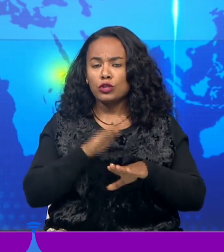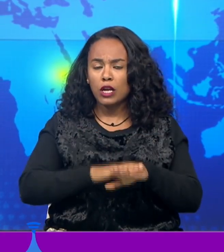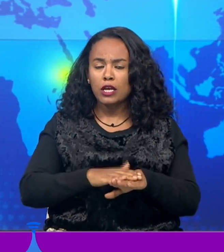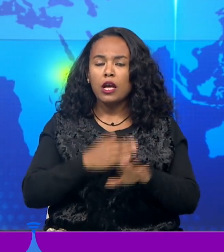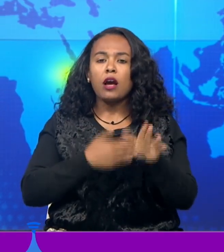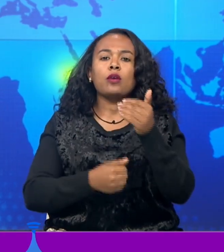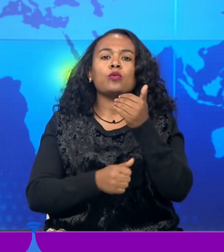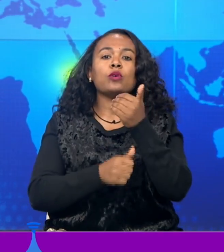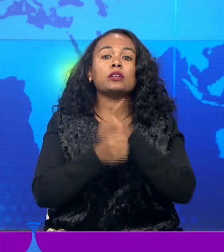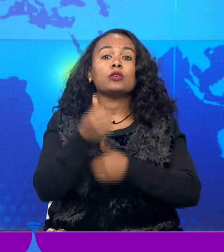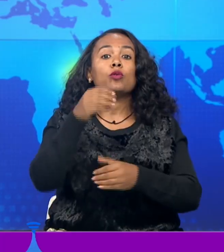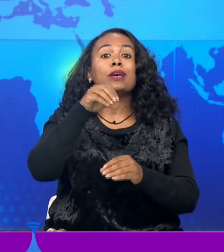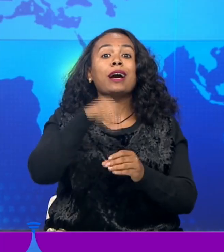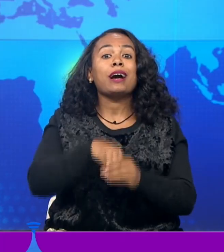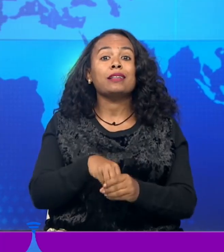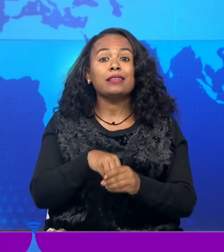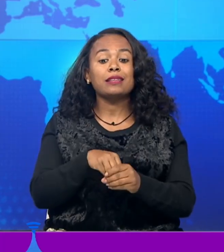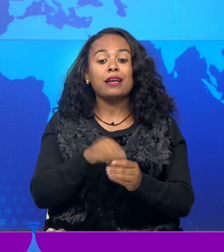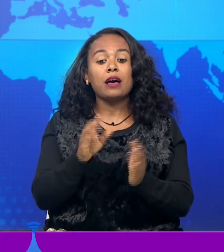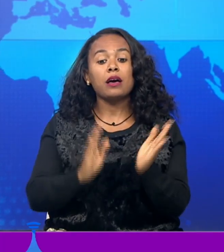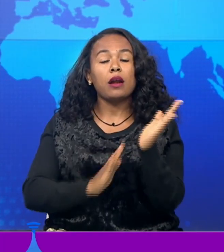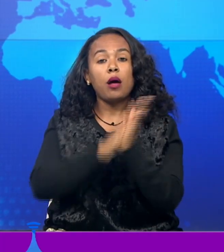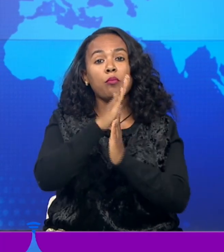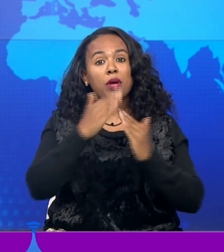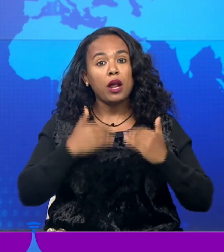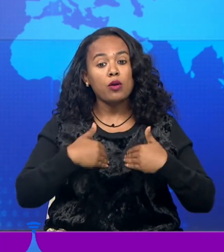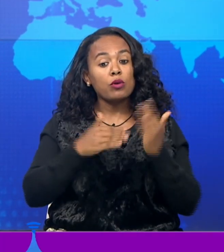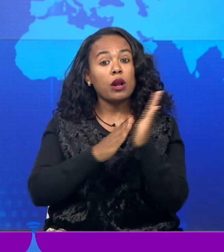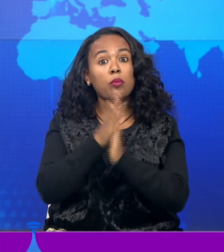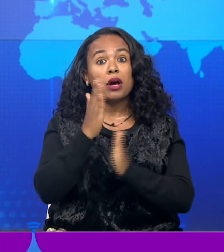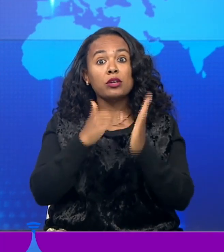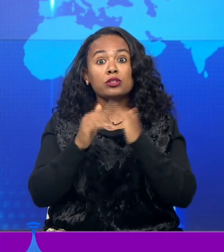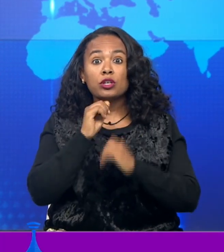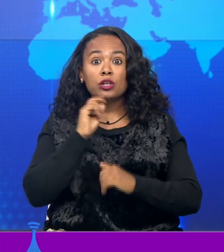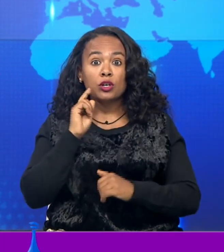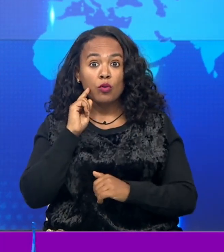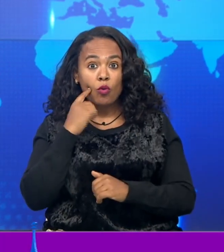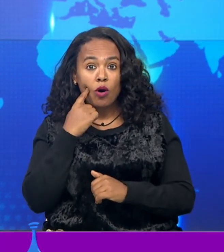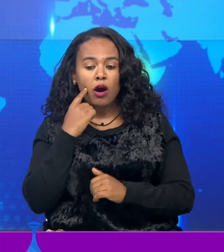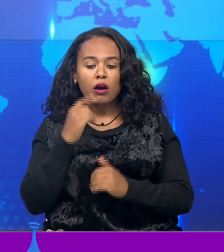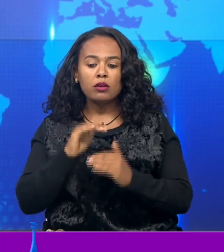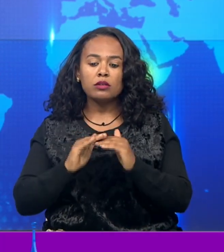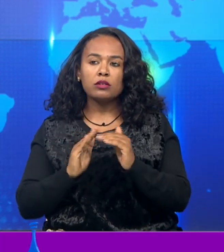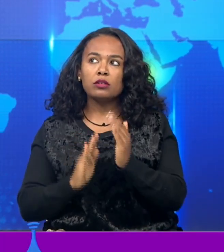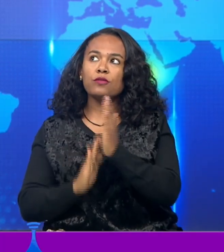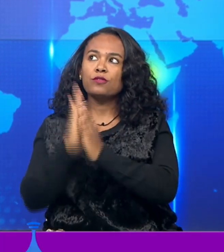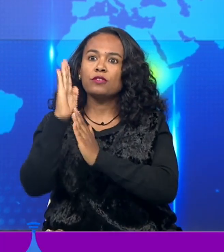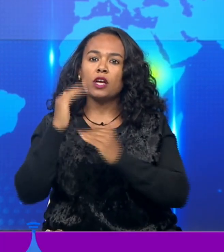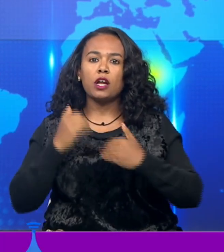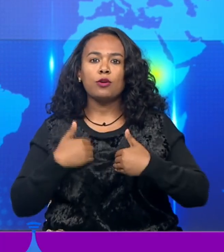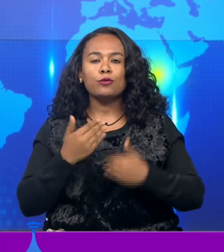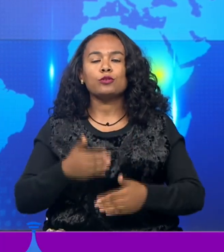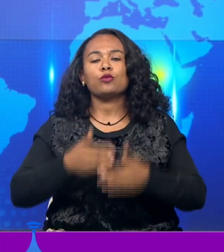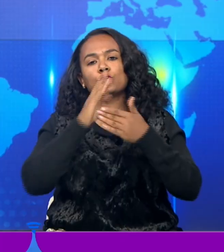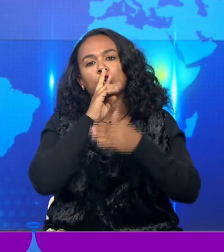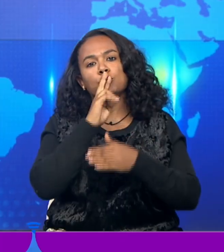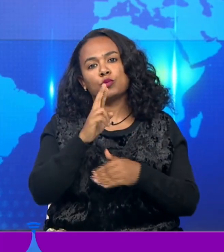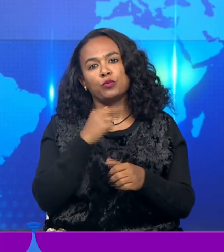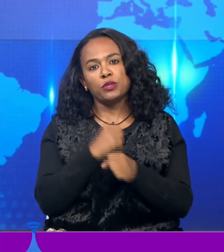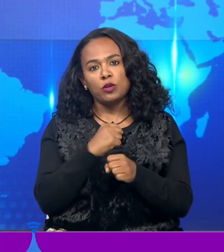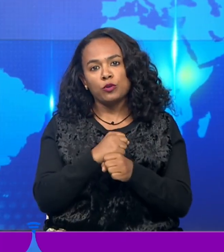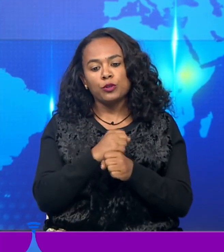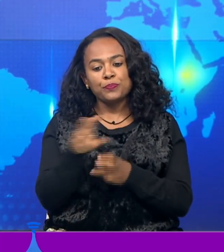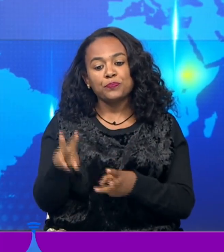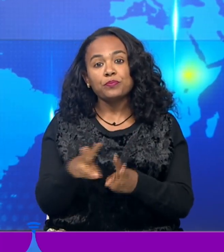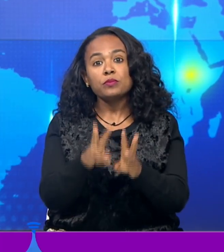የአካል ጉዳተኛውን ያካተተ ራምፕ ያለው ራምፕ ካስቸገረ እንኳን ሊፍት ያለው ህንፃዎች ናቸው የሚሰሩት፣ መንገዶች